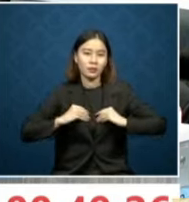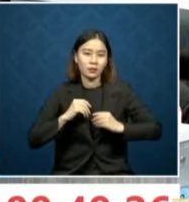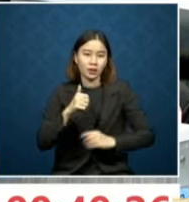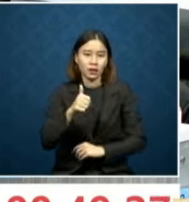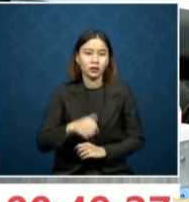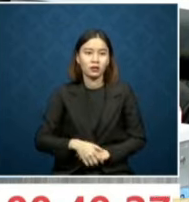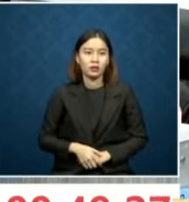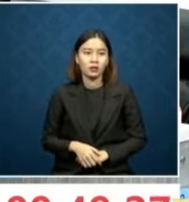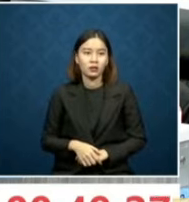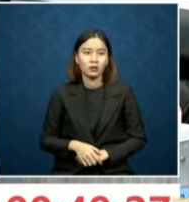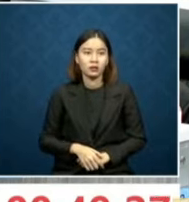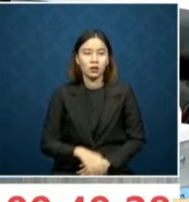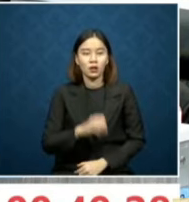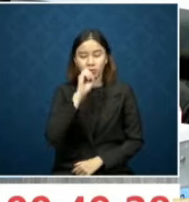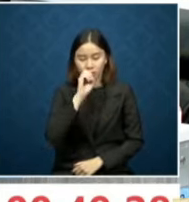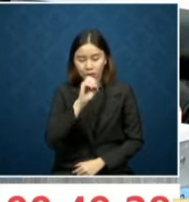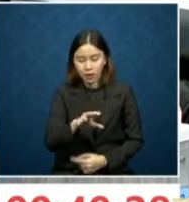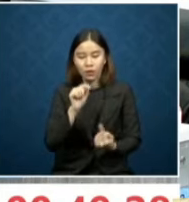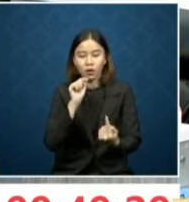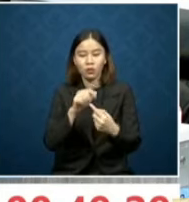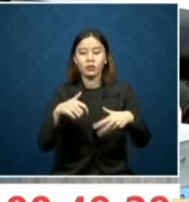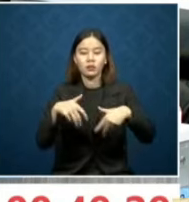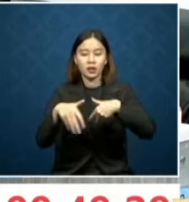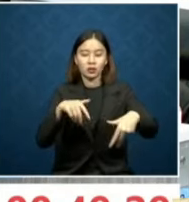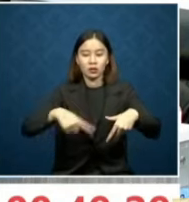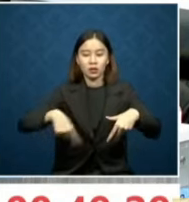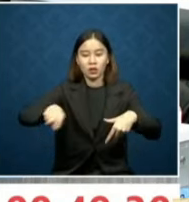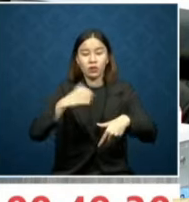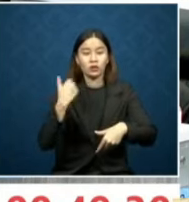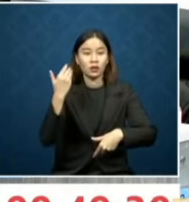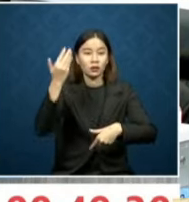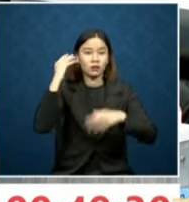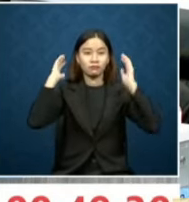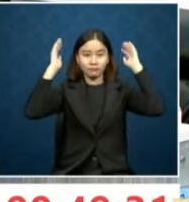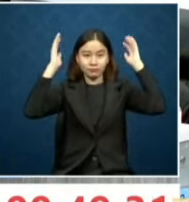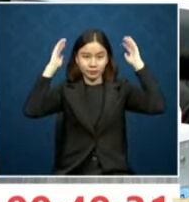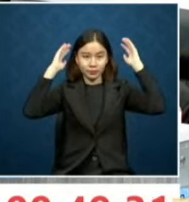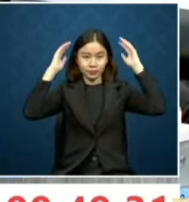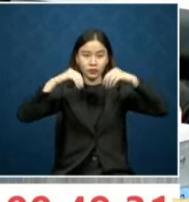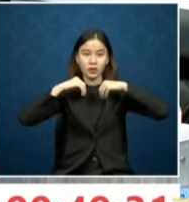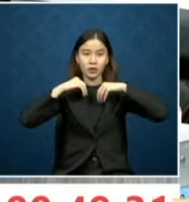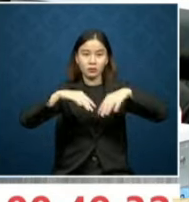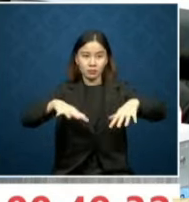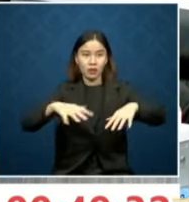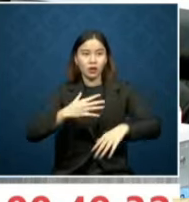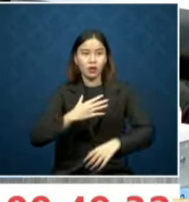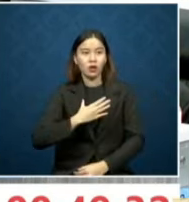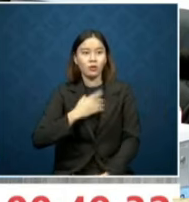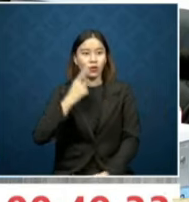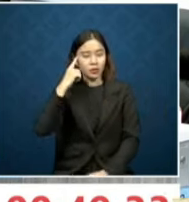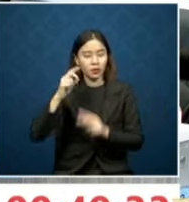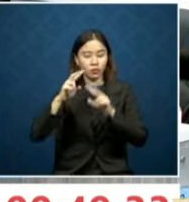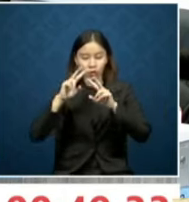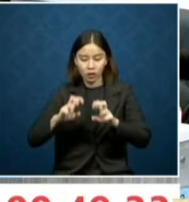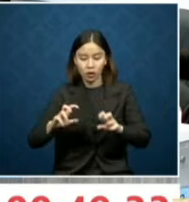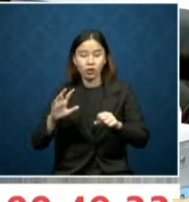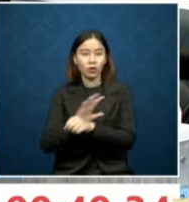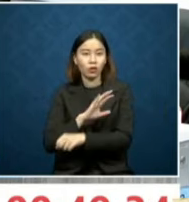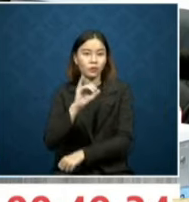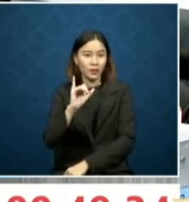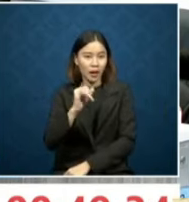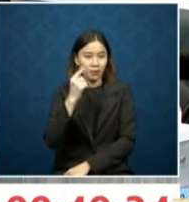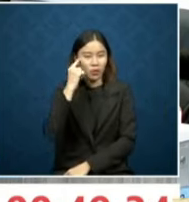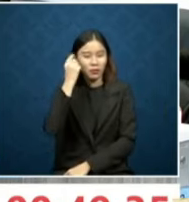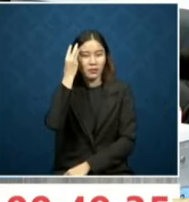ให้ไปสารภาพกับประชาชนซะว่าอีตอนหาเสียงนั้น ผมไม่รอบคอบผ